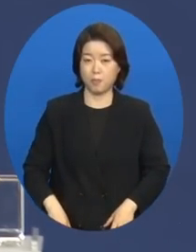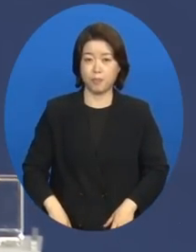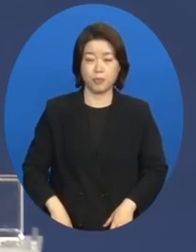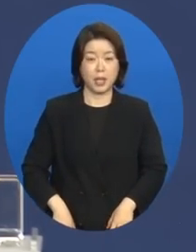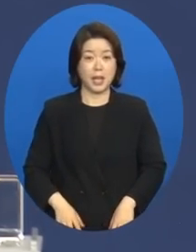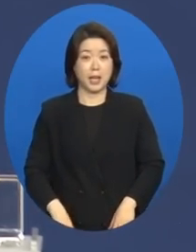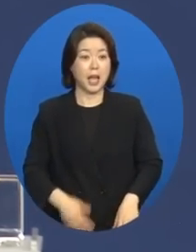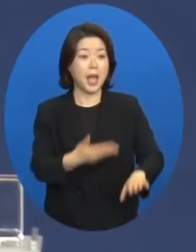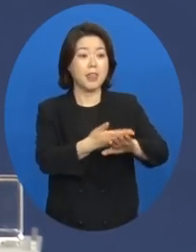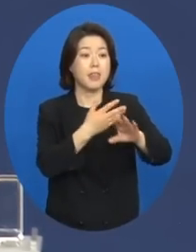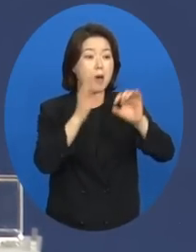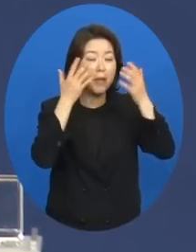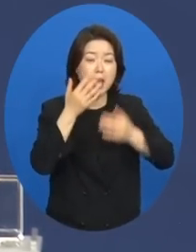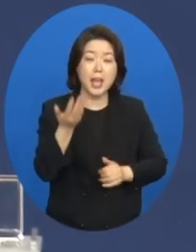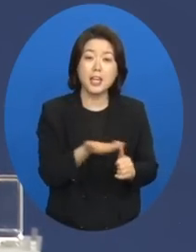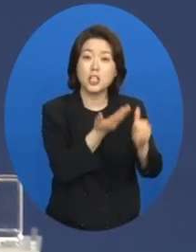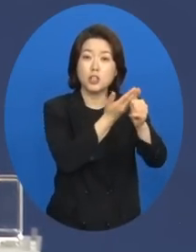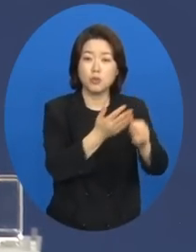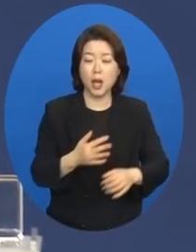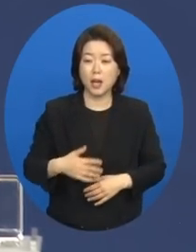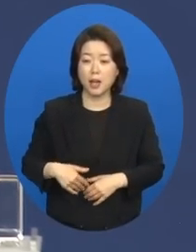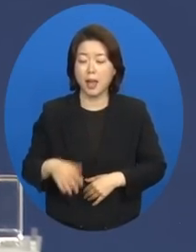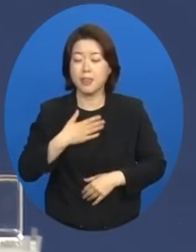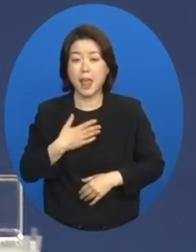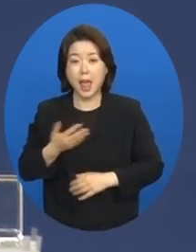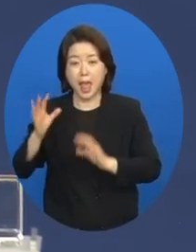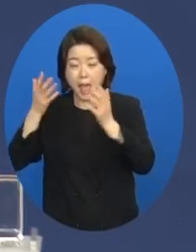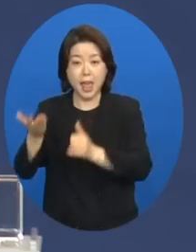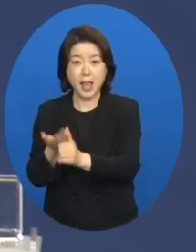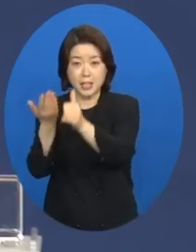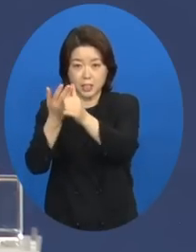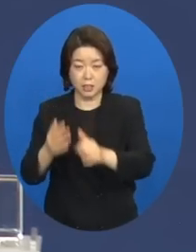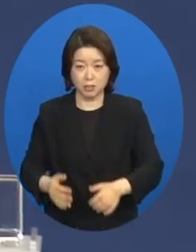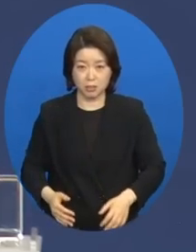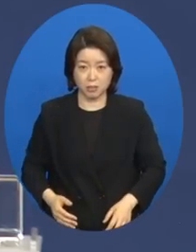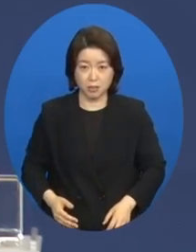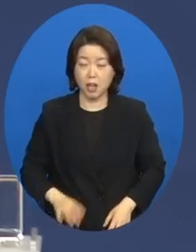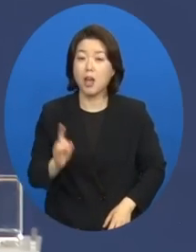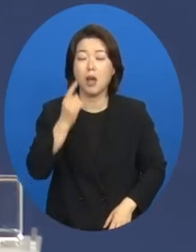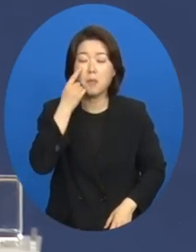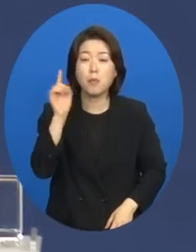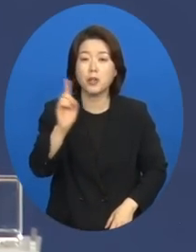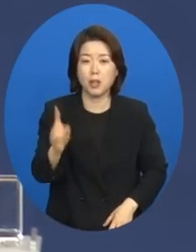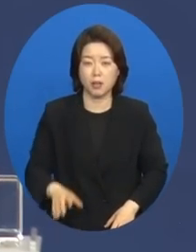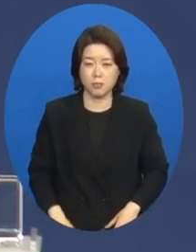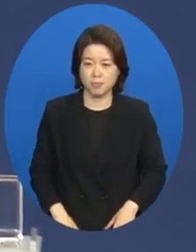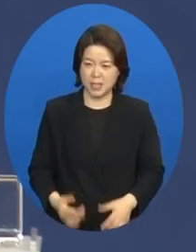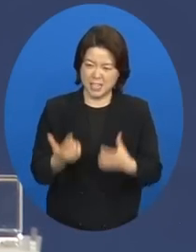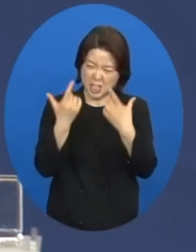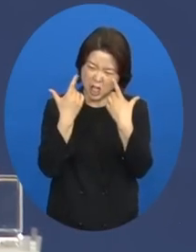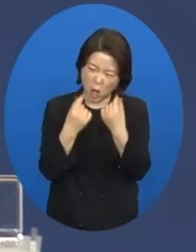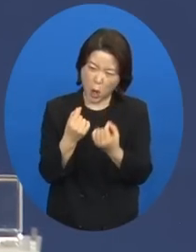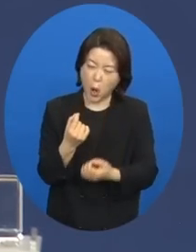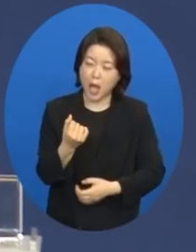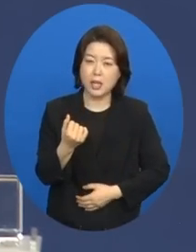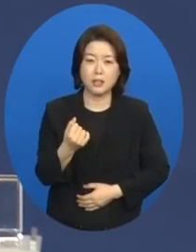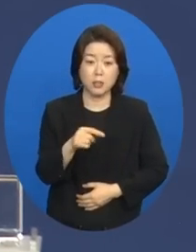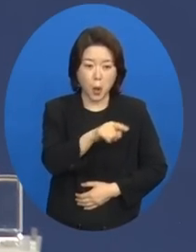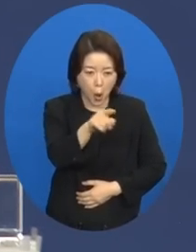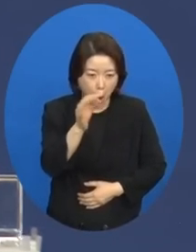내 애를 키우다가도요. 애들이 같은 말 계속 조르잖아요. 그렇죠? 눈에 보는 것마다